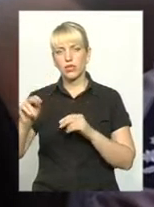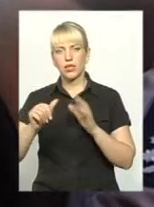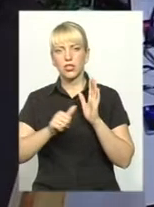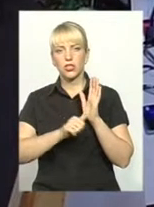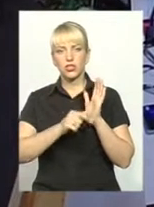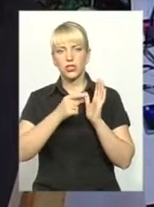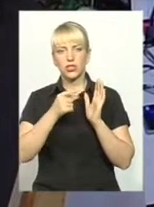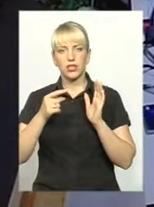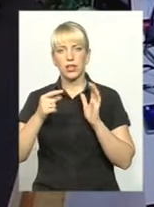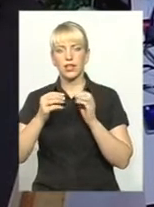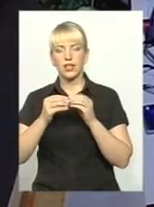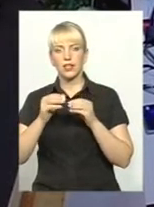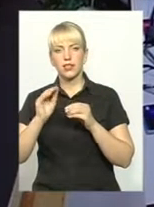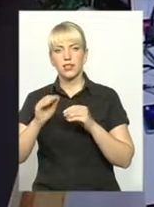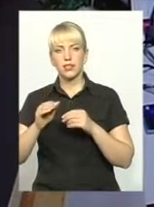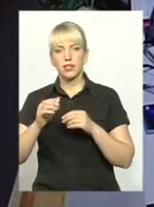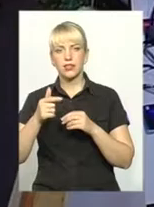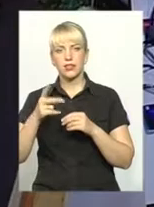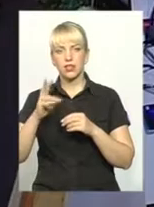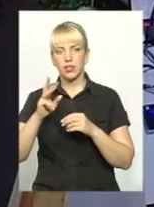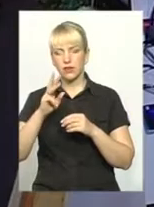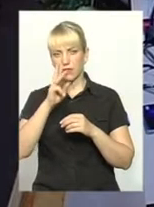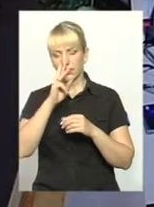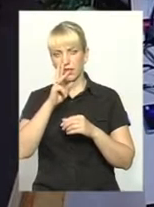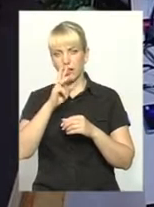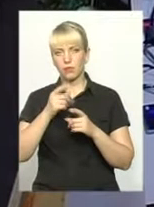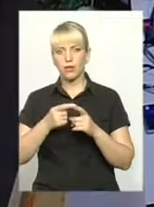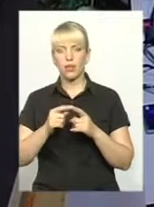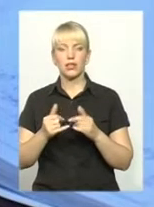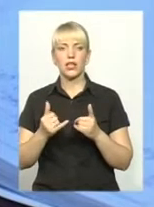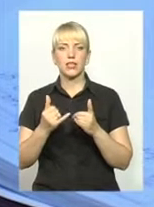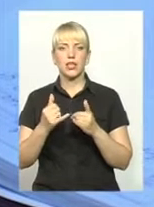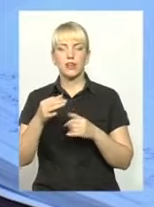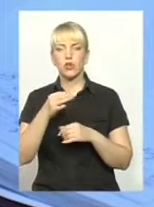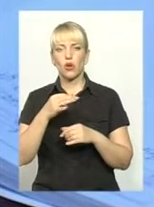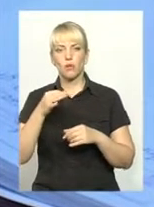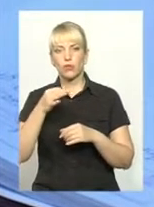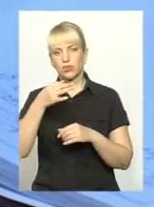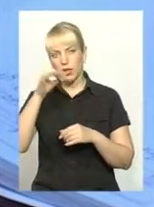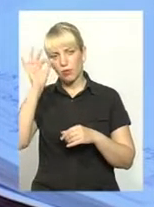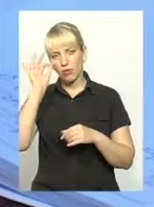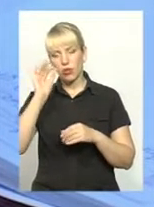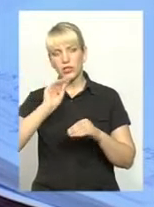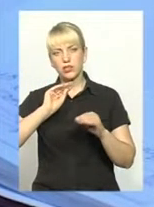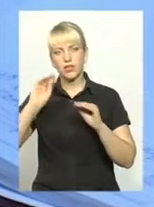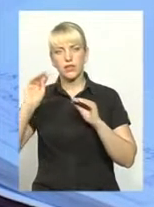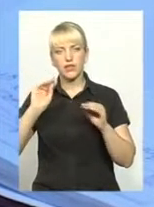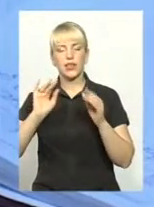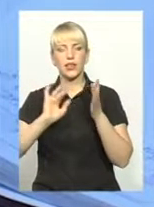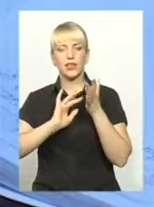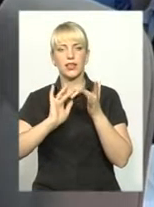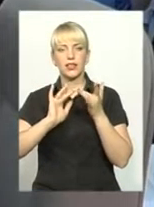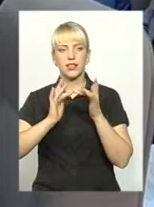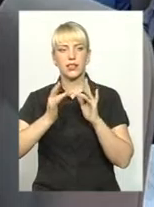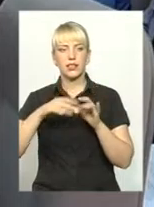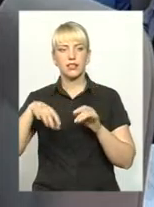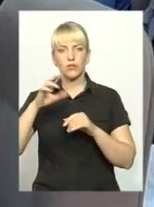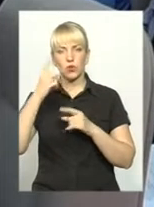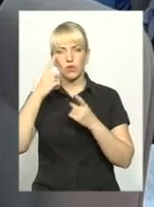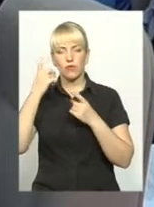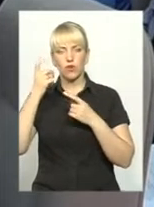гривень на місяць. Детальну інформацію про умови конкурсу обласна поліція розмістила на офіційному сайті відомства. Там же усі охочі